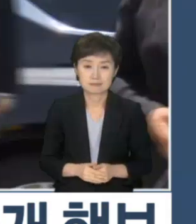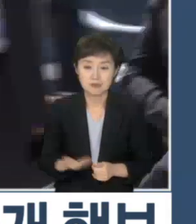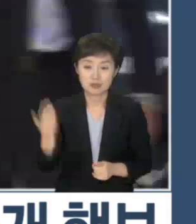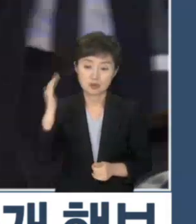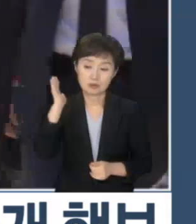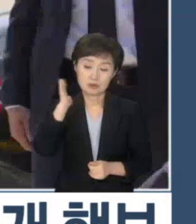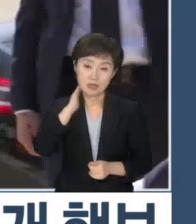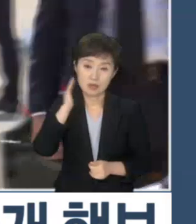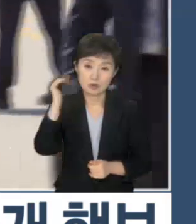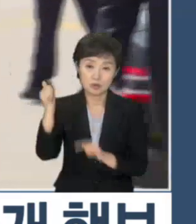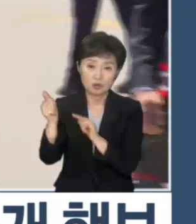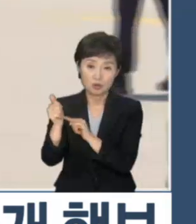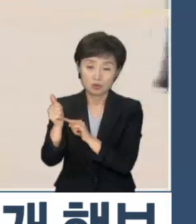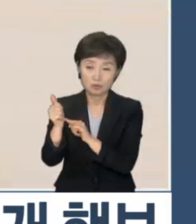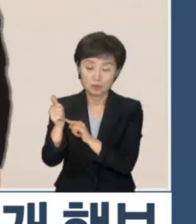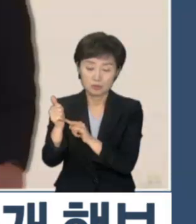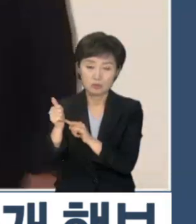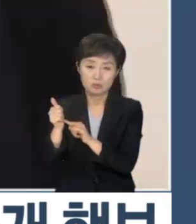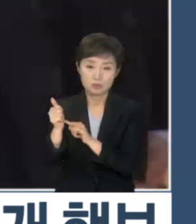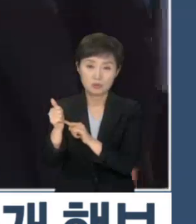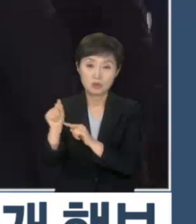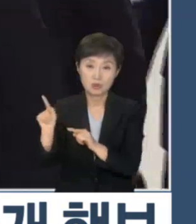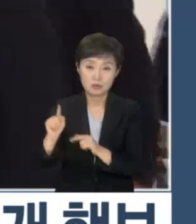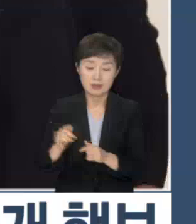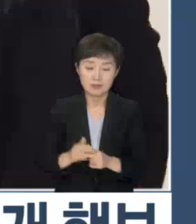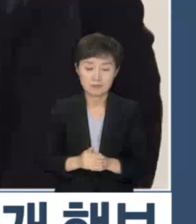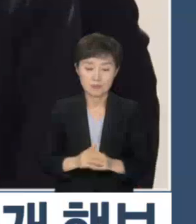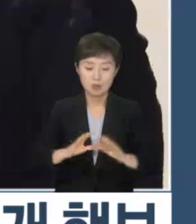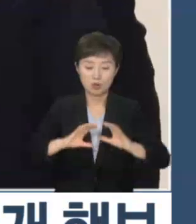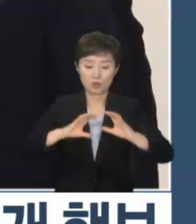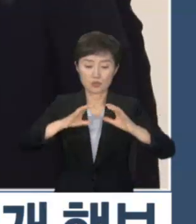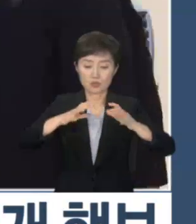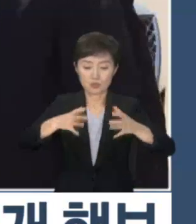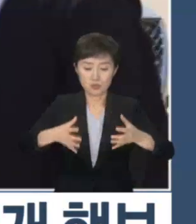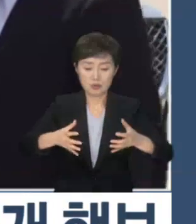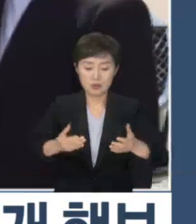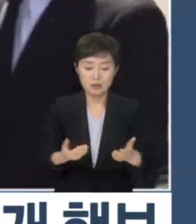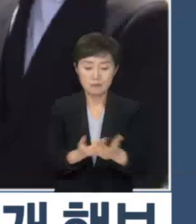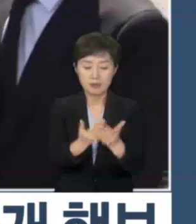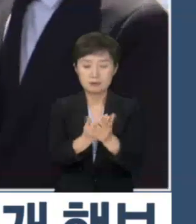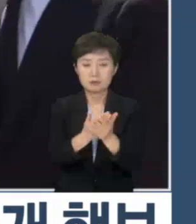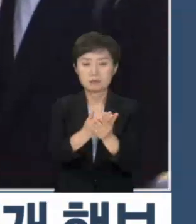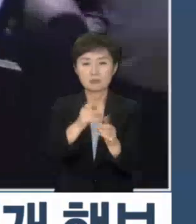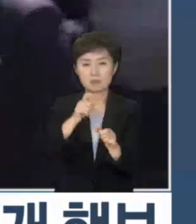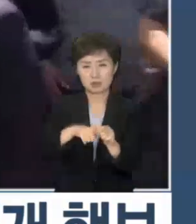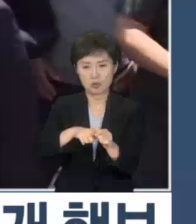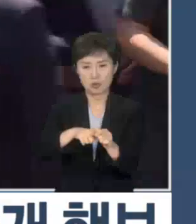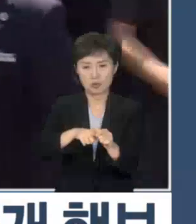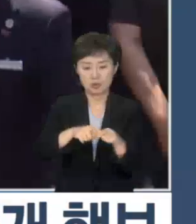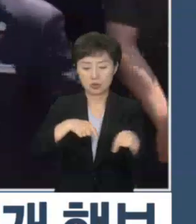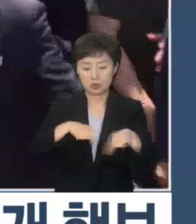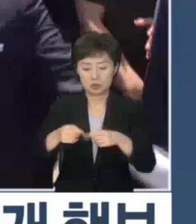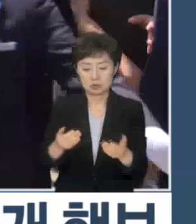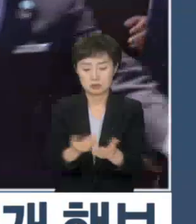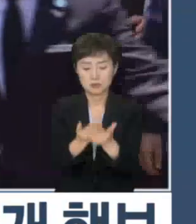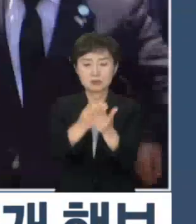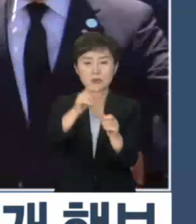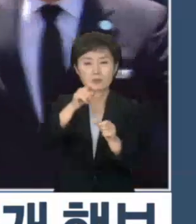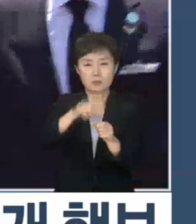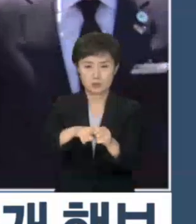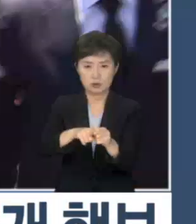전직 대통령 다 뭐 여야를 떠나서 국가를 위한다는 부분, 정치 발전을 위한다는 부분이기